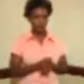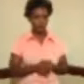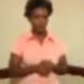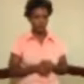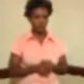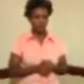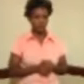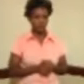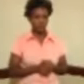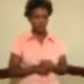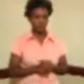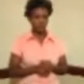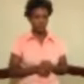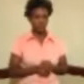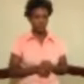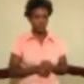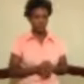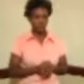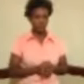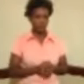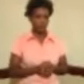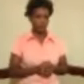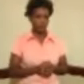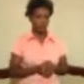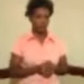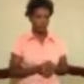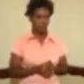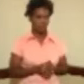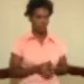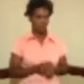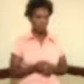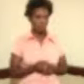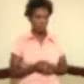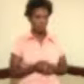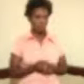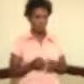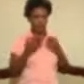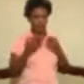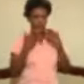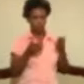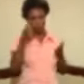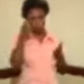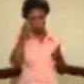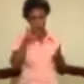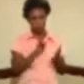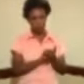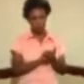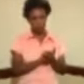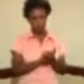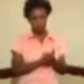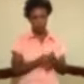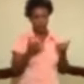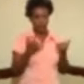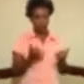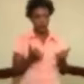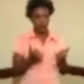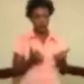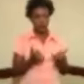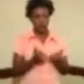Merci. Alors, C'est ainsi que nous pourrons mettre un terme